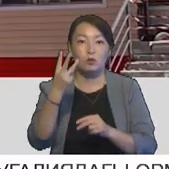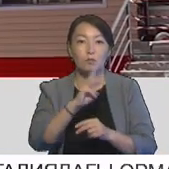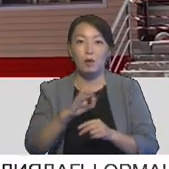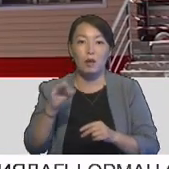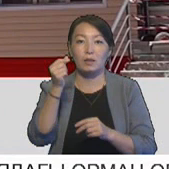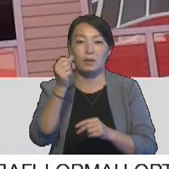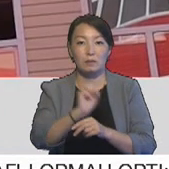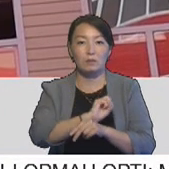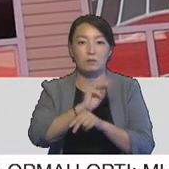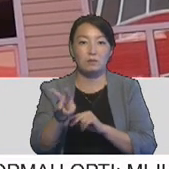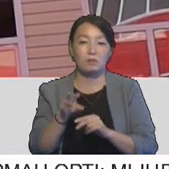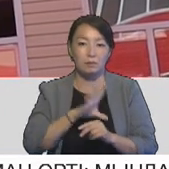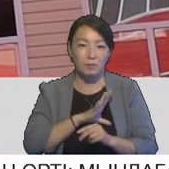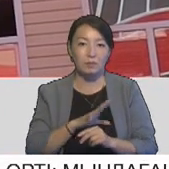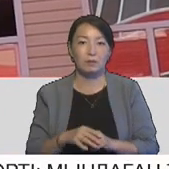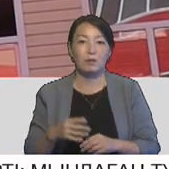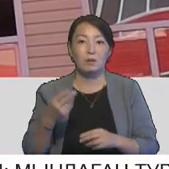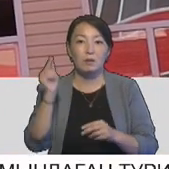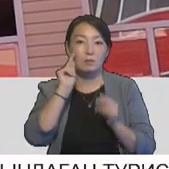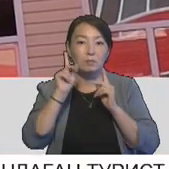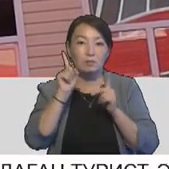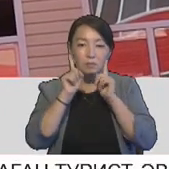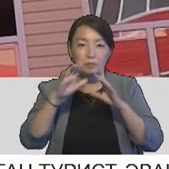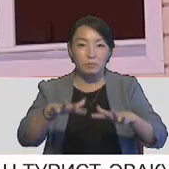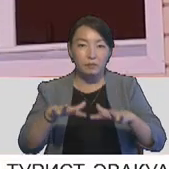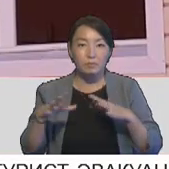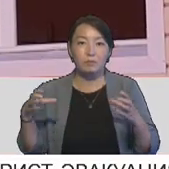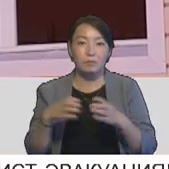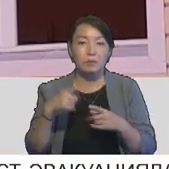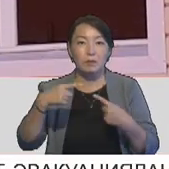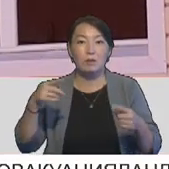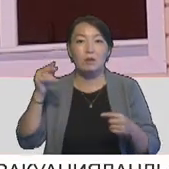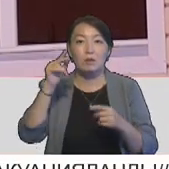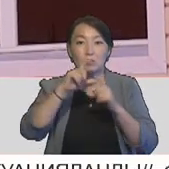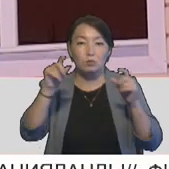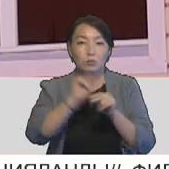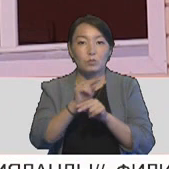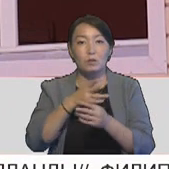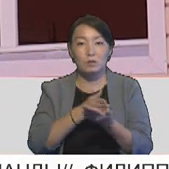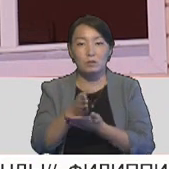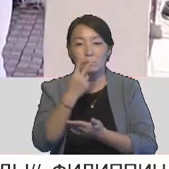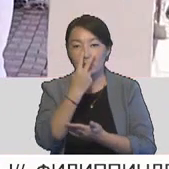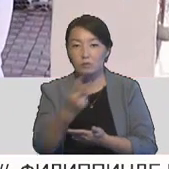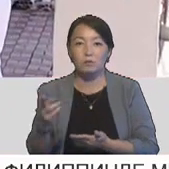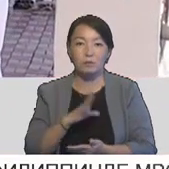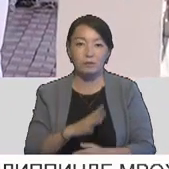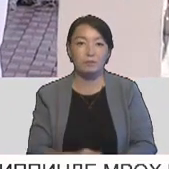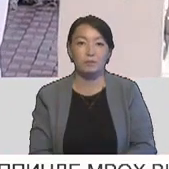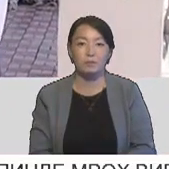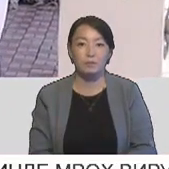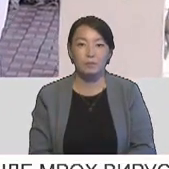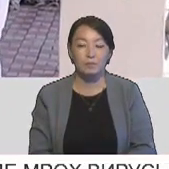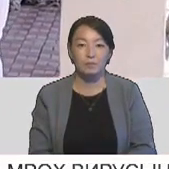миллиард теңгеден астам қаржы бөлінген. Мәжілісмендер облыс орталығындағы өзге де білім ұяларының жөндеу жұмыстарын бақылады.